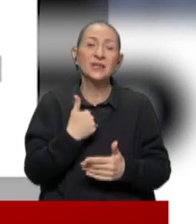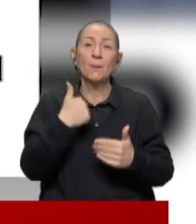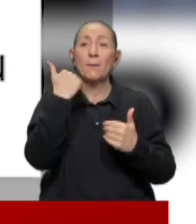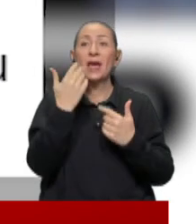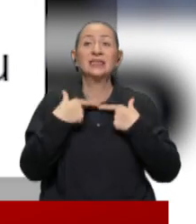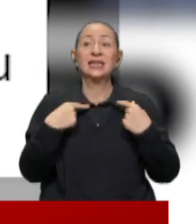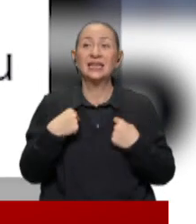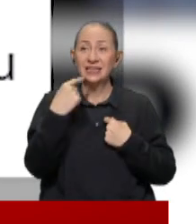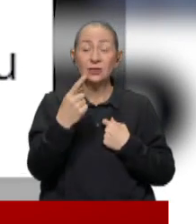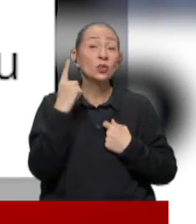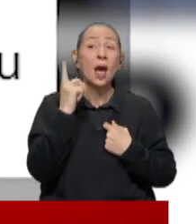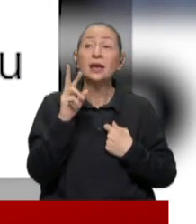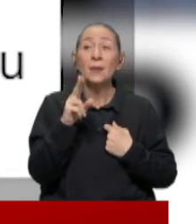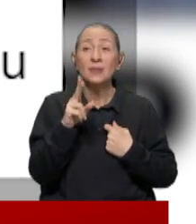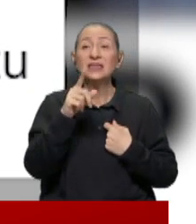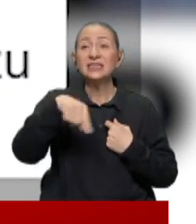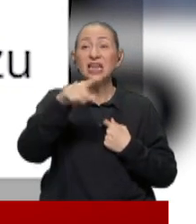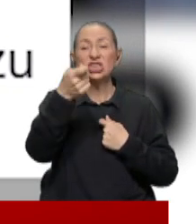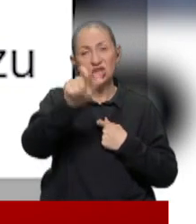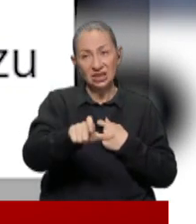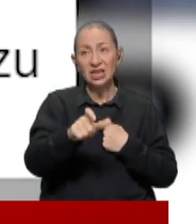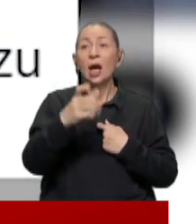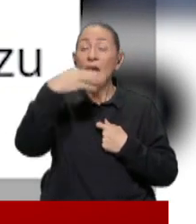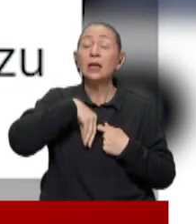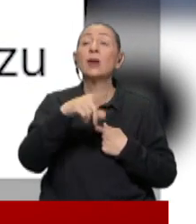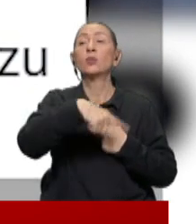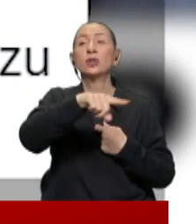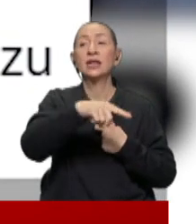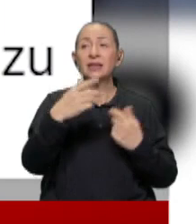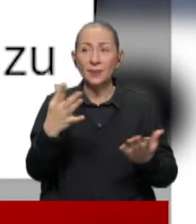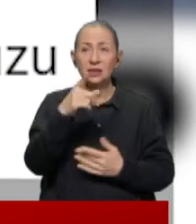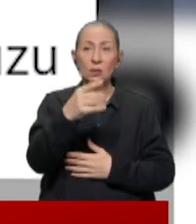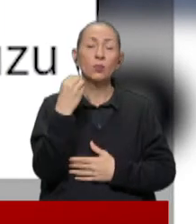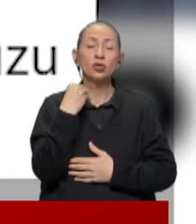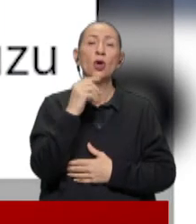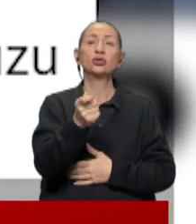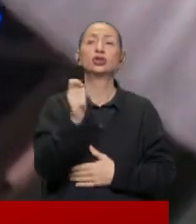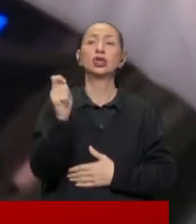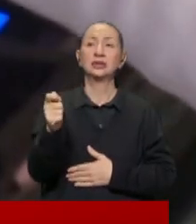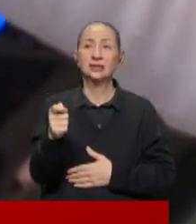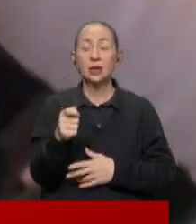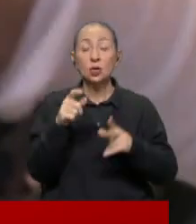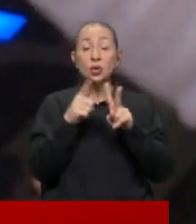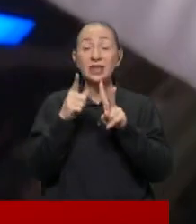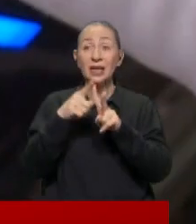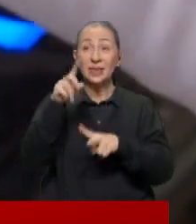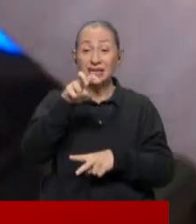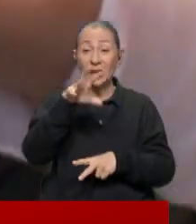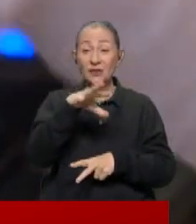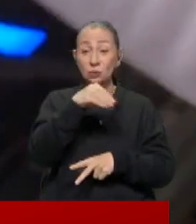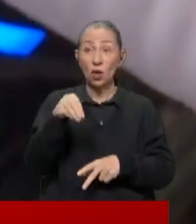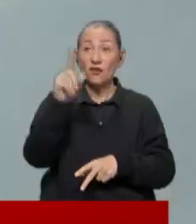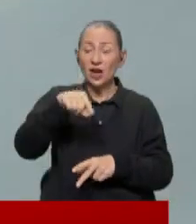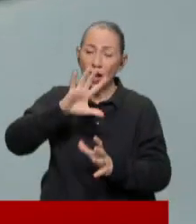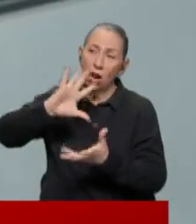beyaz yakalılar dediğinizi duyar gibiyim. Siz de işçisiniz. Kanmayın bunlara. Tabii ki size de borcumuzu ödeyeceğiz. Nurettin Nebati 85